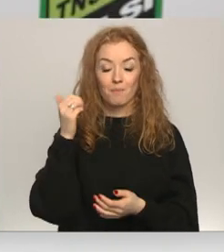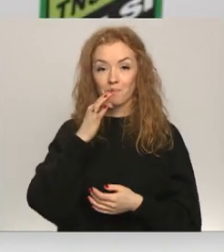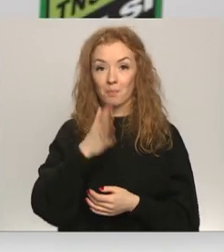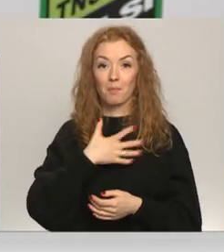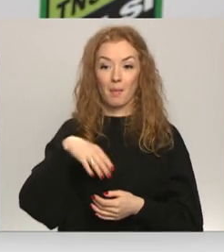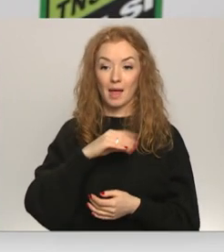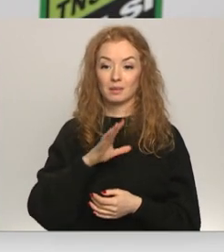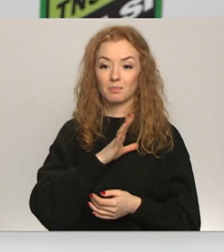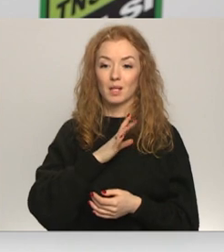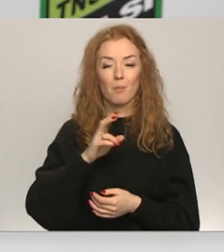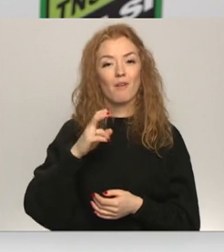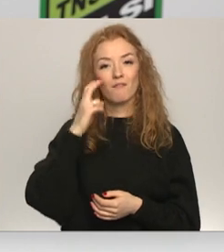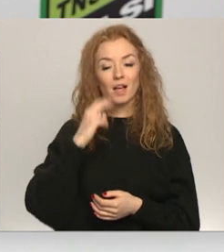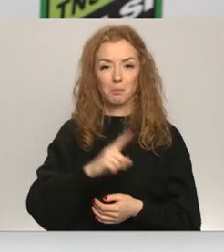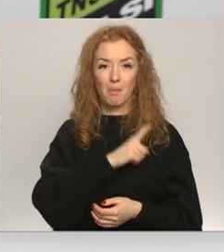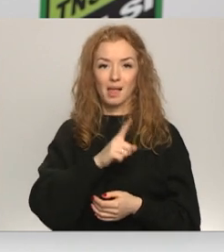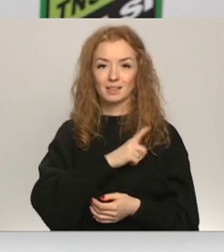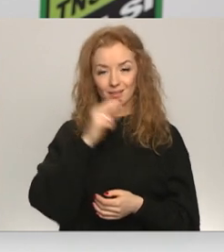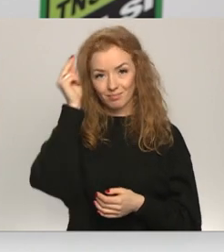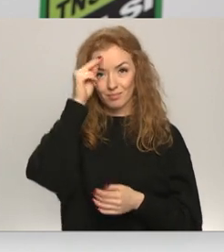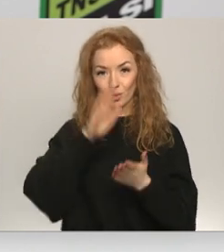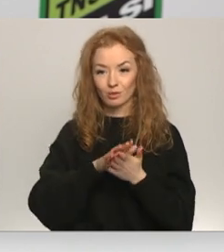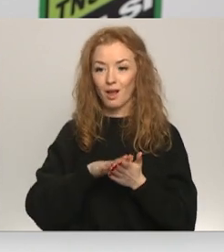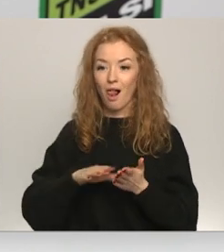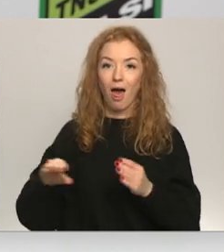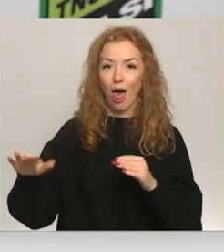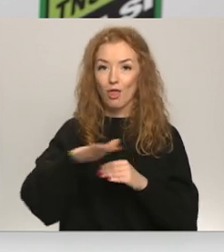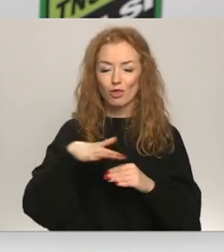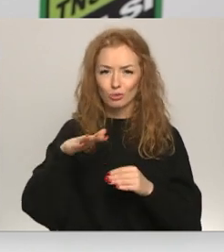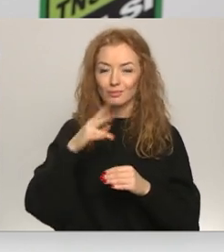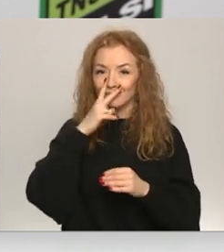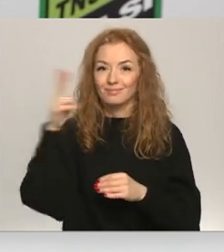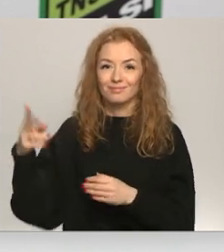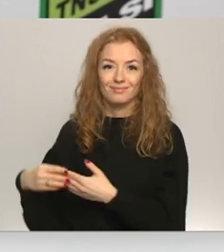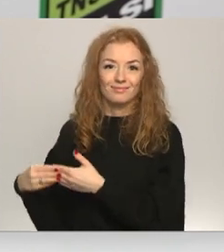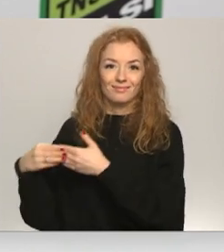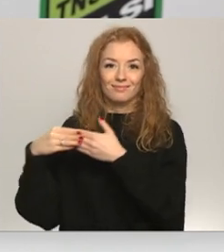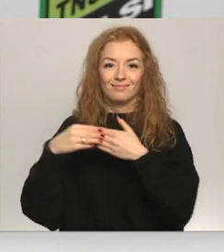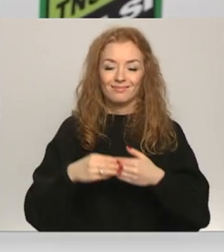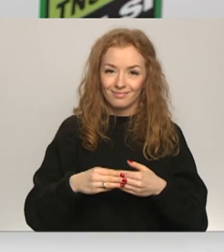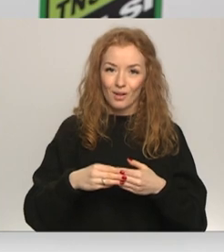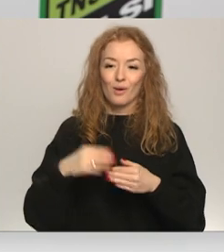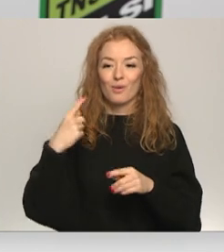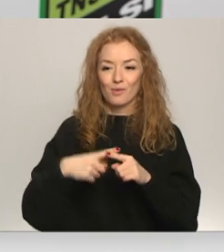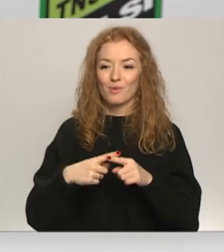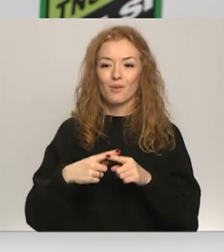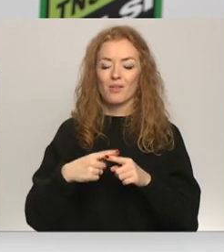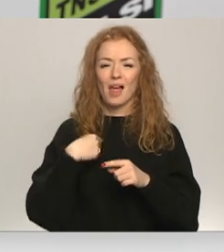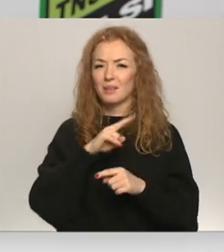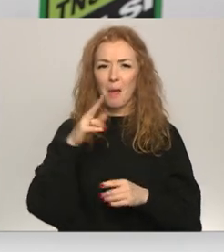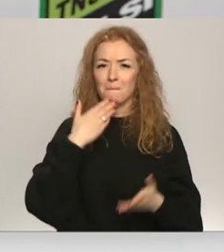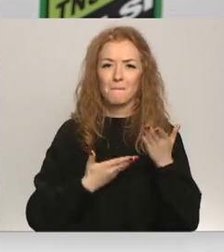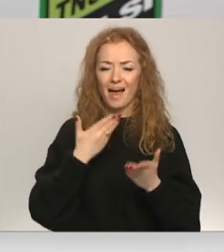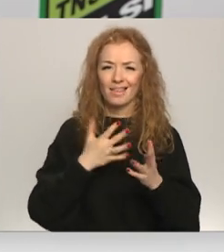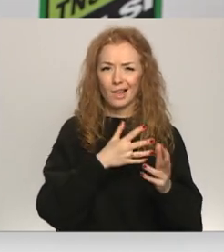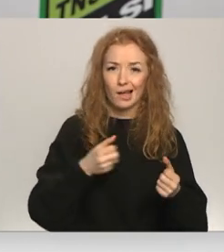tieši vecmeisteri trenējamies uz ledus, kad atkļūt to kausu. Un, tā pacelt virs galvas es nemēģināju. Man bija